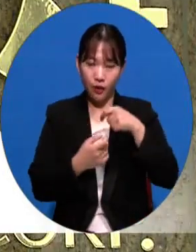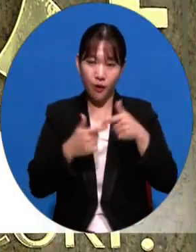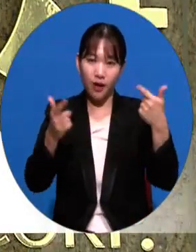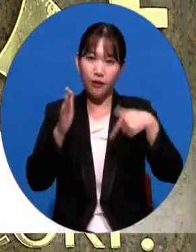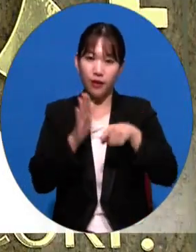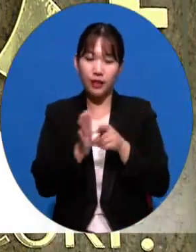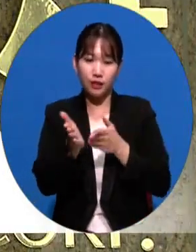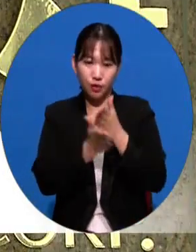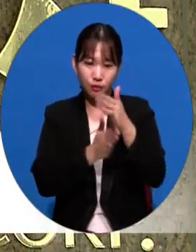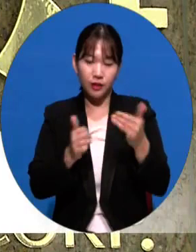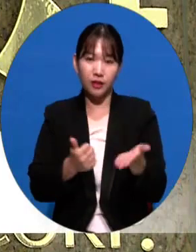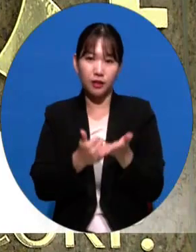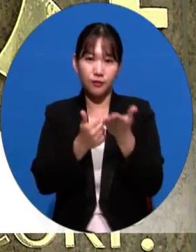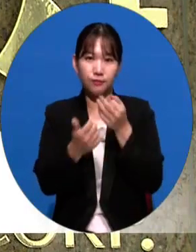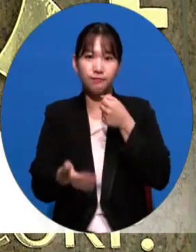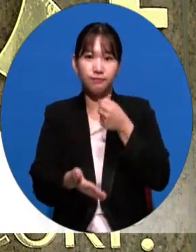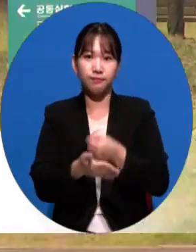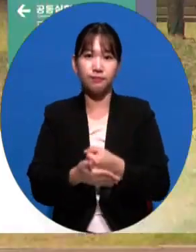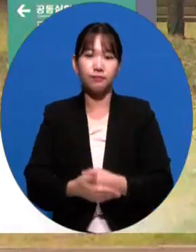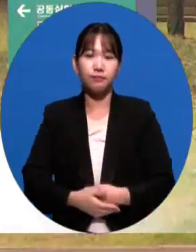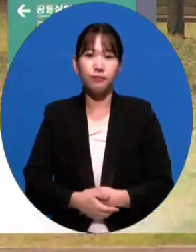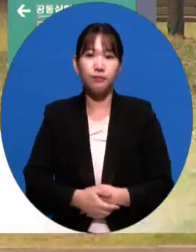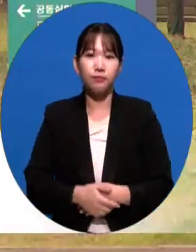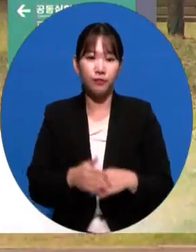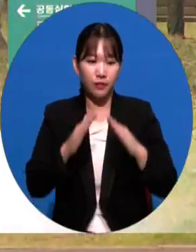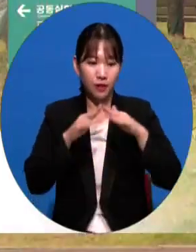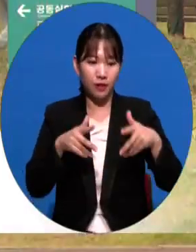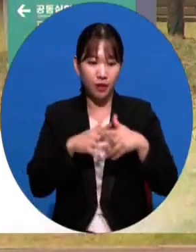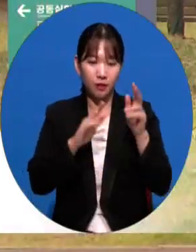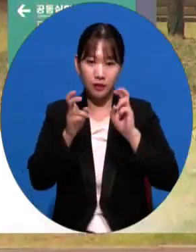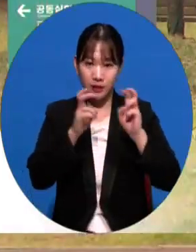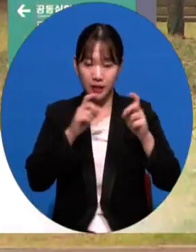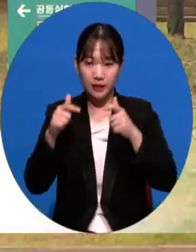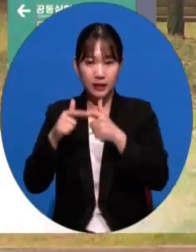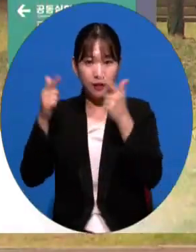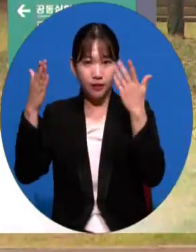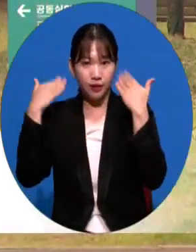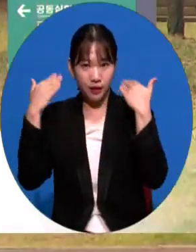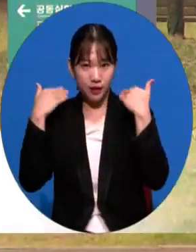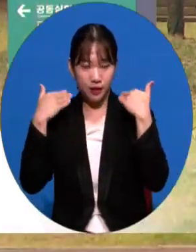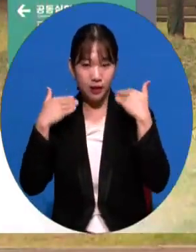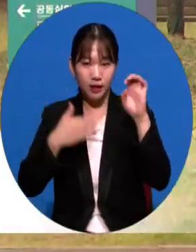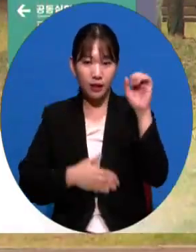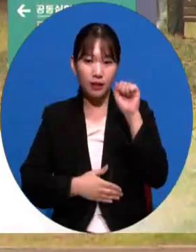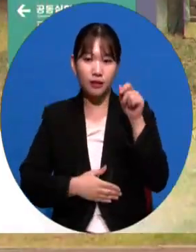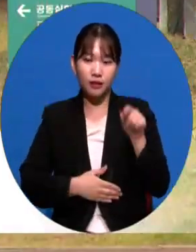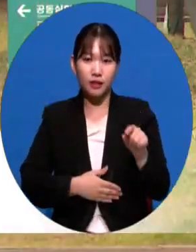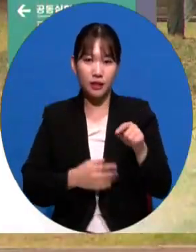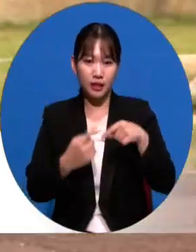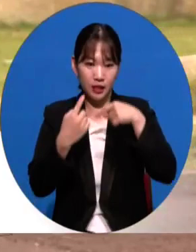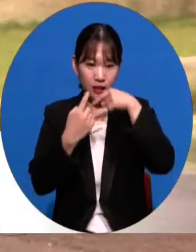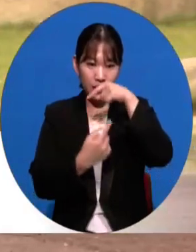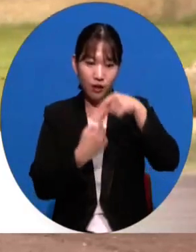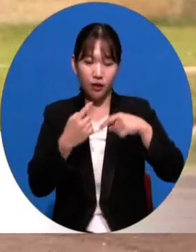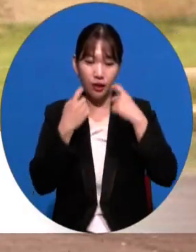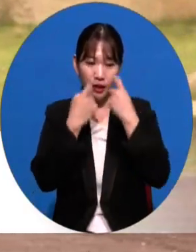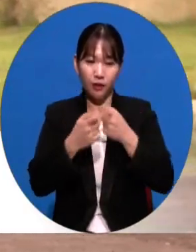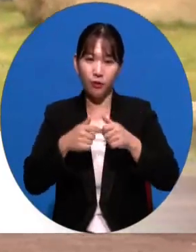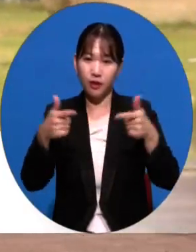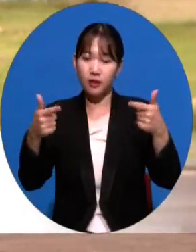전문 인력을 양성하기로 했습니다 전남개발공사와 지역대학들은 esg 경영 민간 확산을 위한